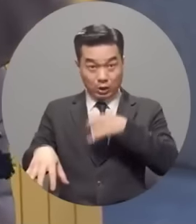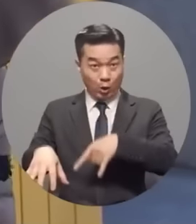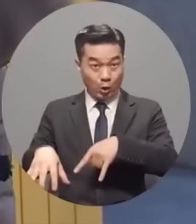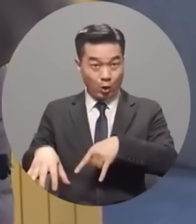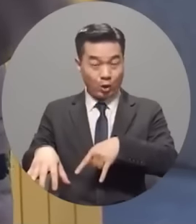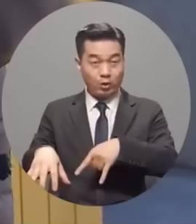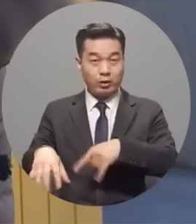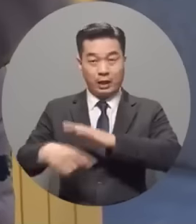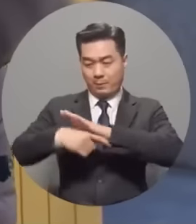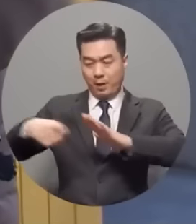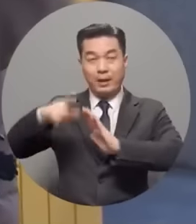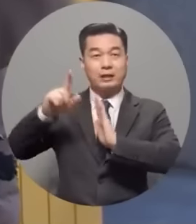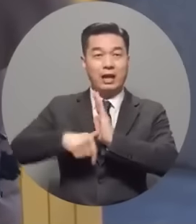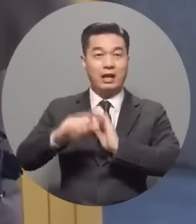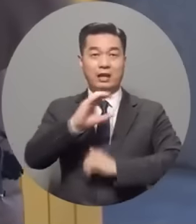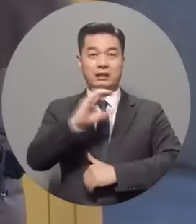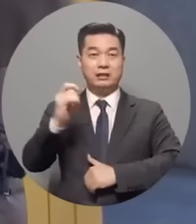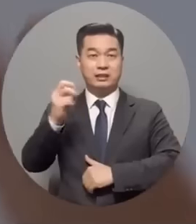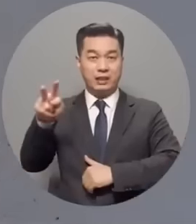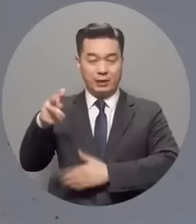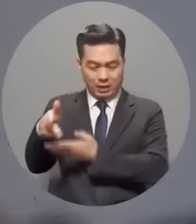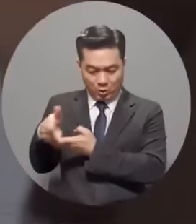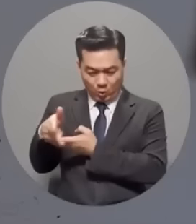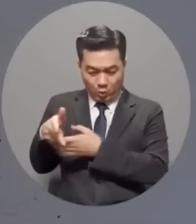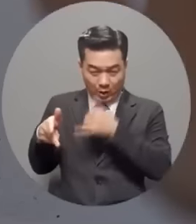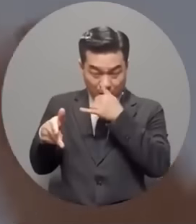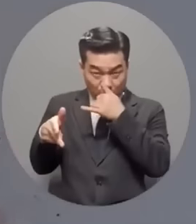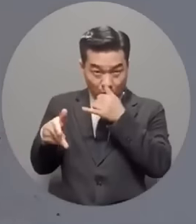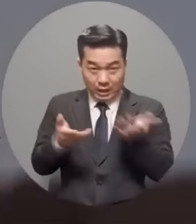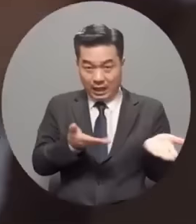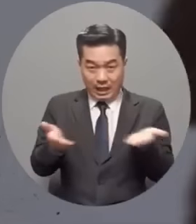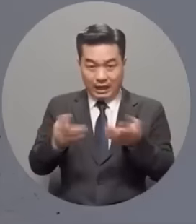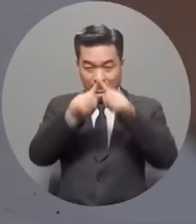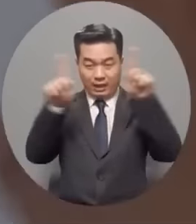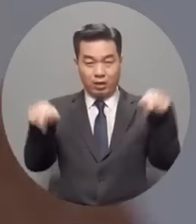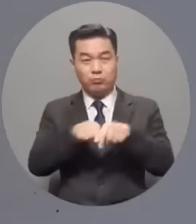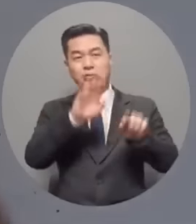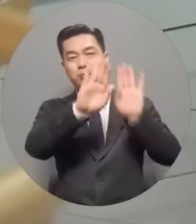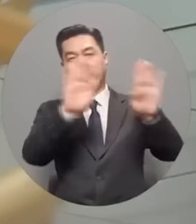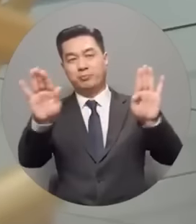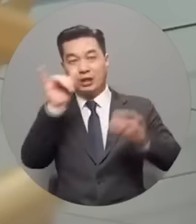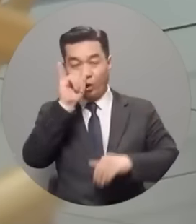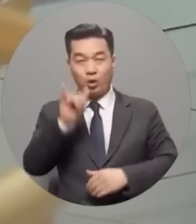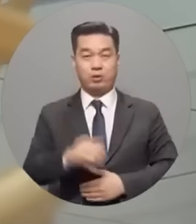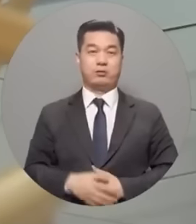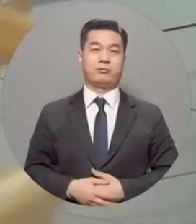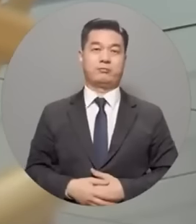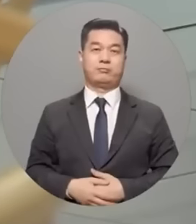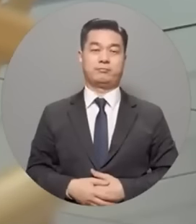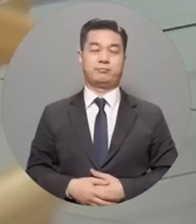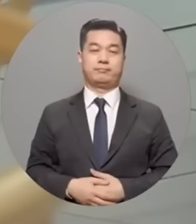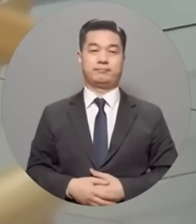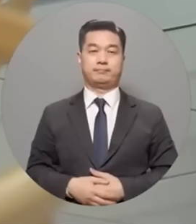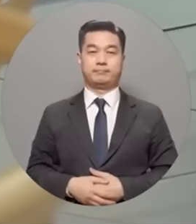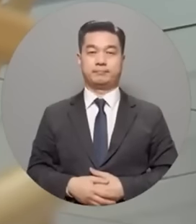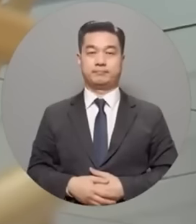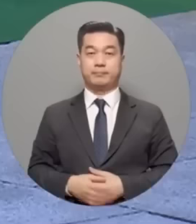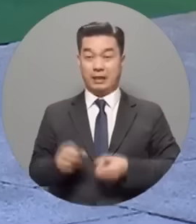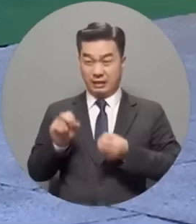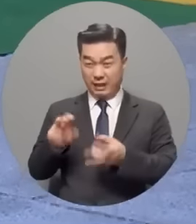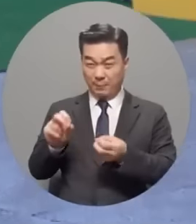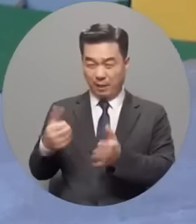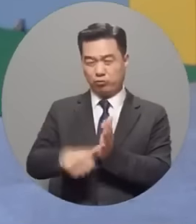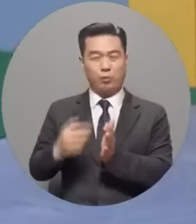범행 당시에도 CCTV가 상시 녹화 중이라는 안내문이 붙어 있었습니다. 마침 택배 온 물건이 없어